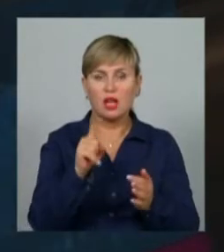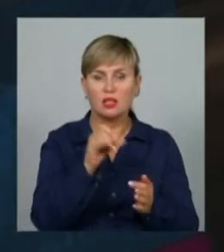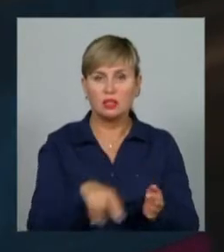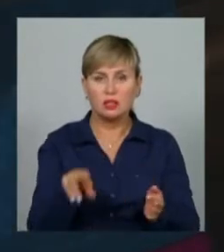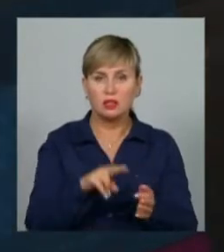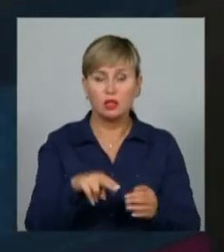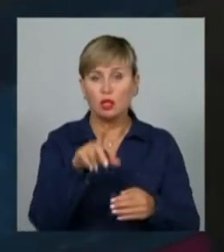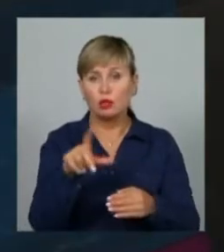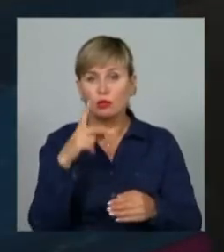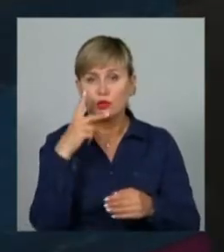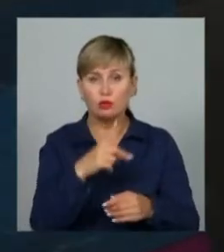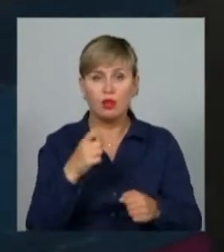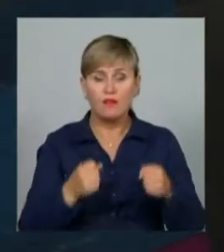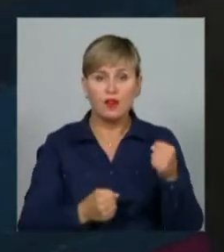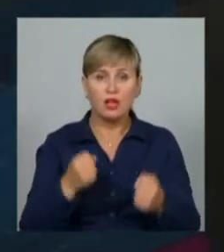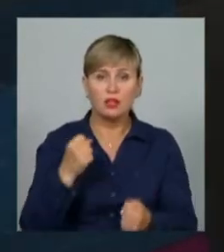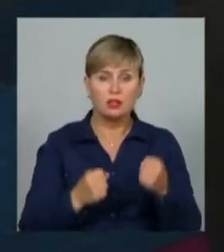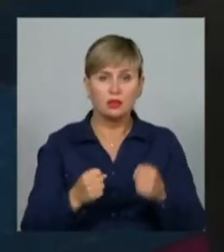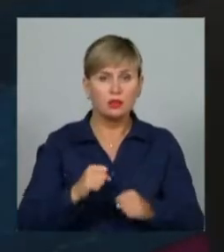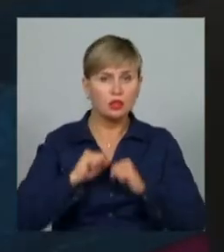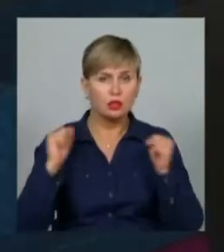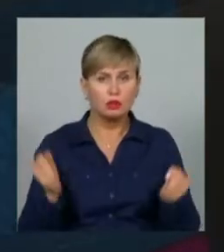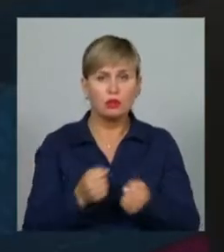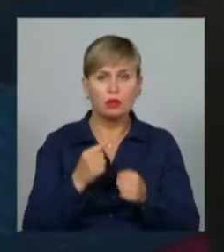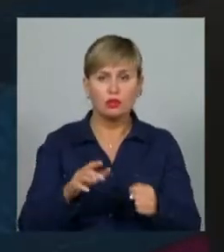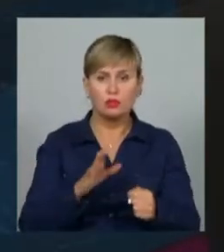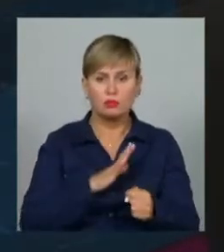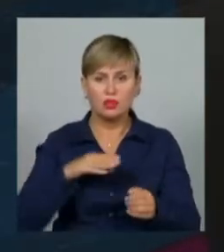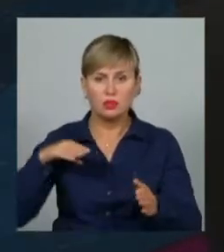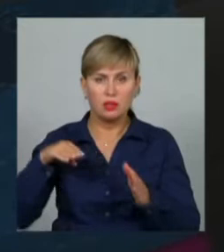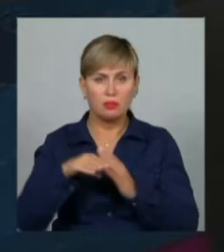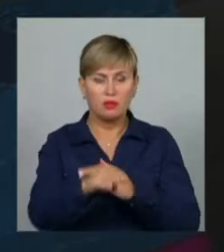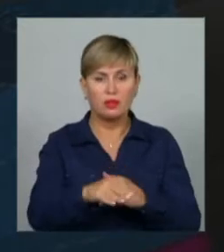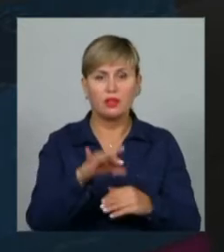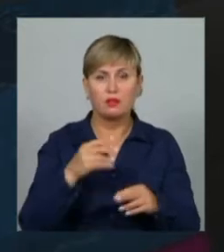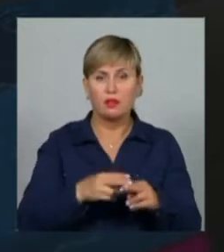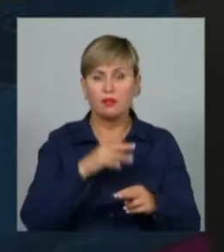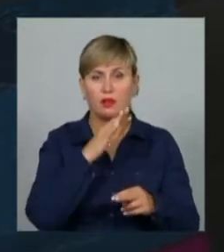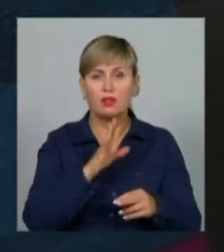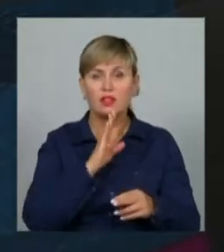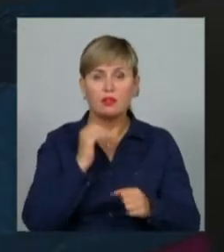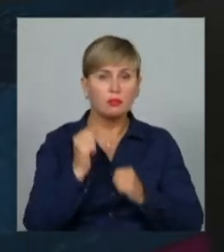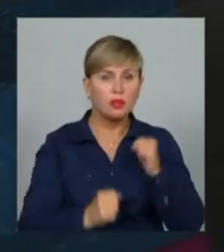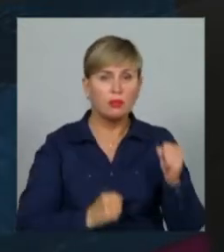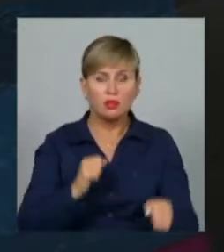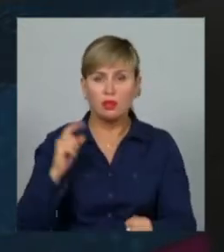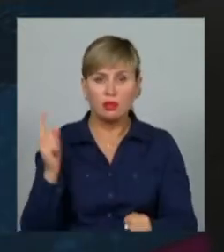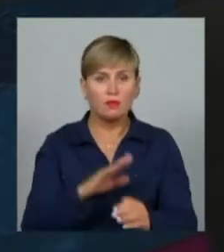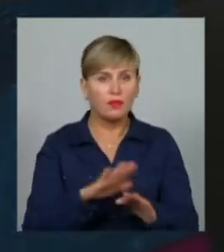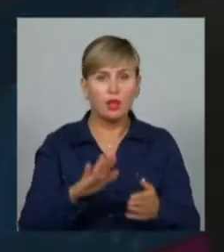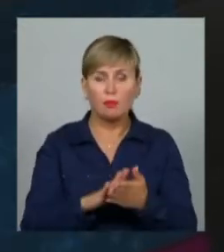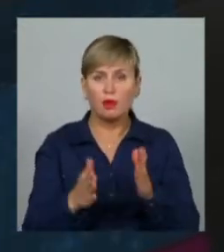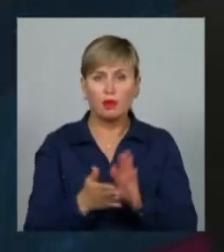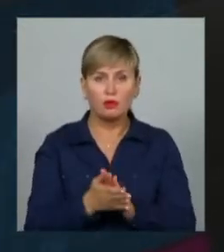словам очевидцев, водитель иномарки на большой скорости двигался в южном направлении. В это время девочка перебегала дорогу в неположенном